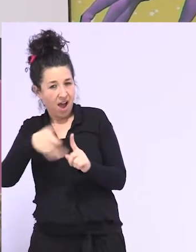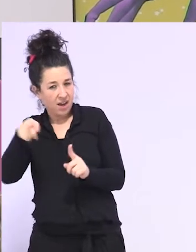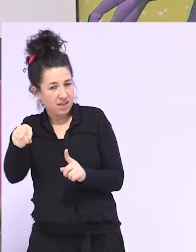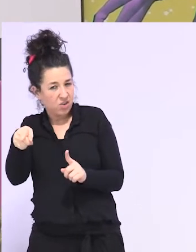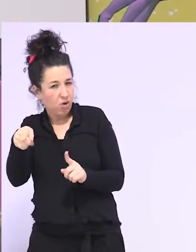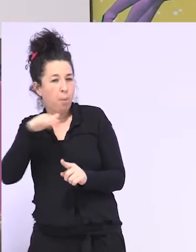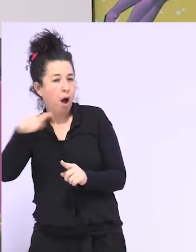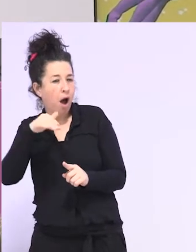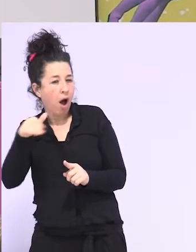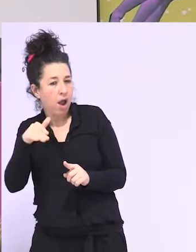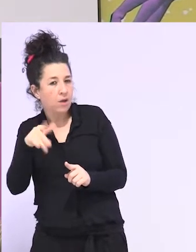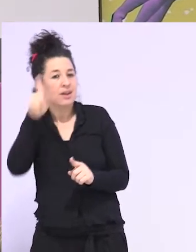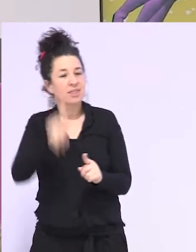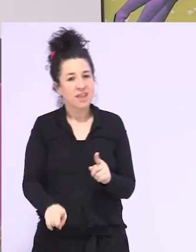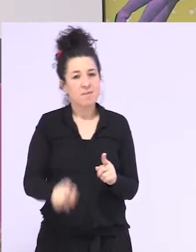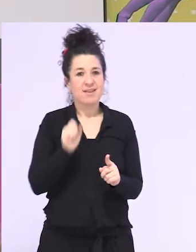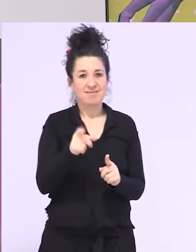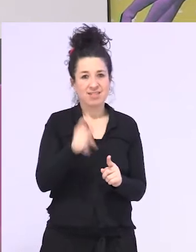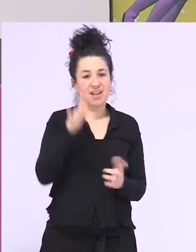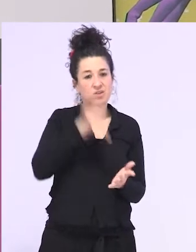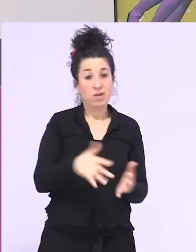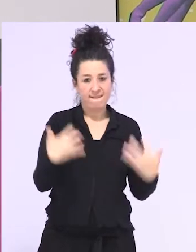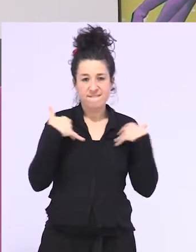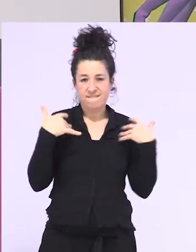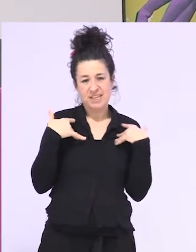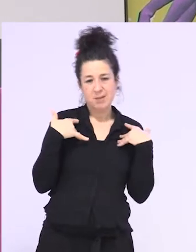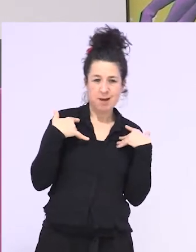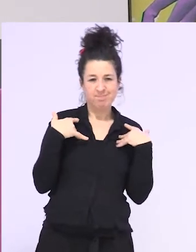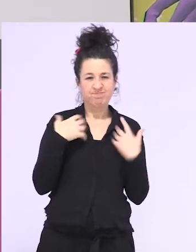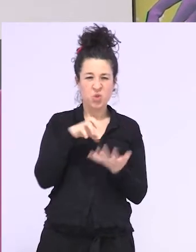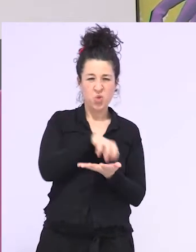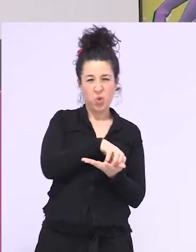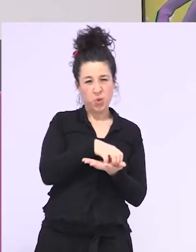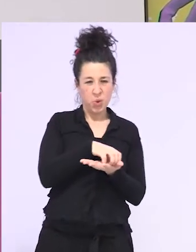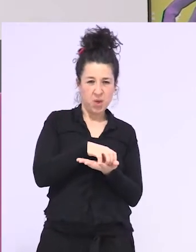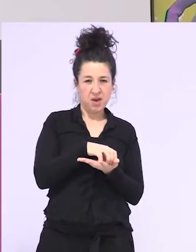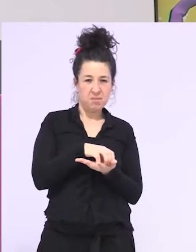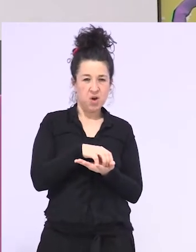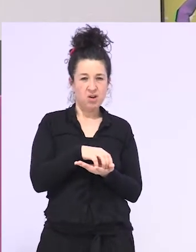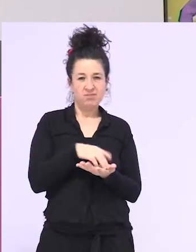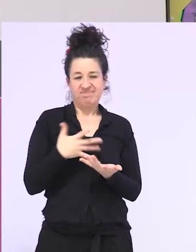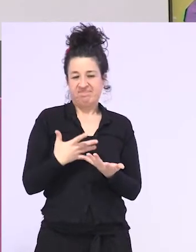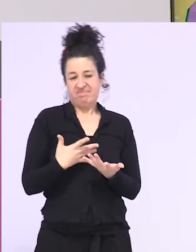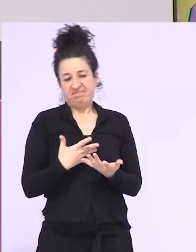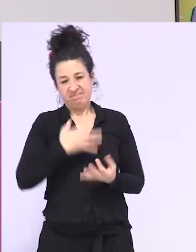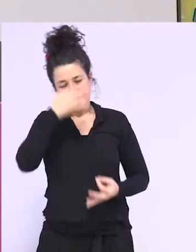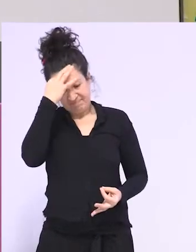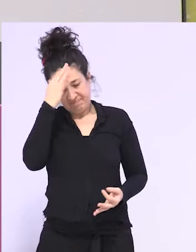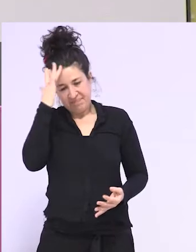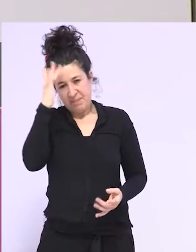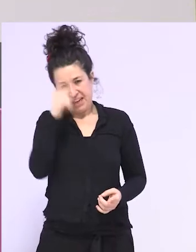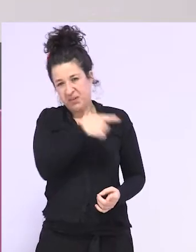eta hontan foko askotan jarri da gai hauek aztertu direnean, ez? Biktimaren kuestionamentua eta deslegitimazioa. Zerbait egingo